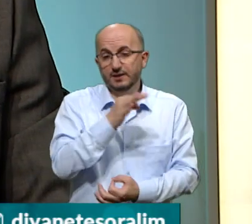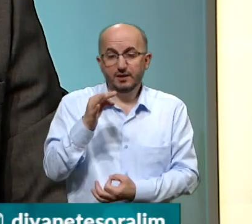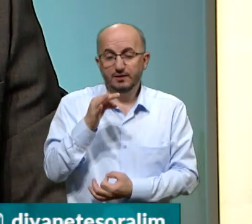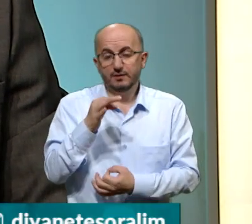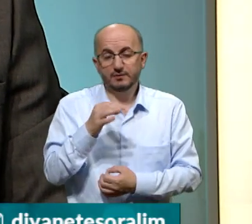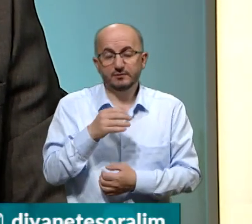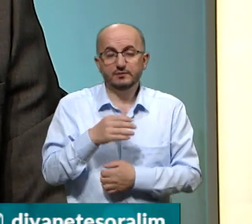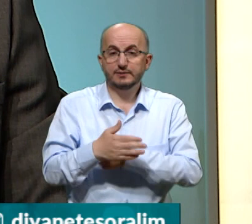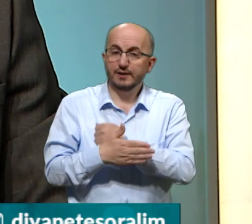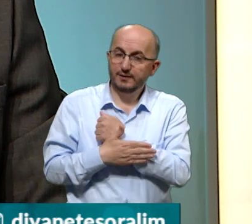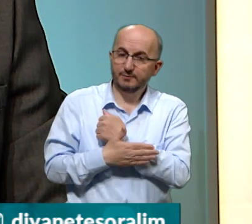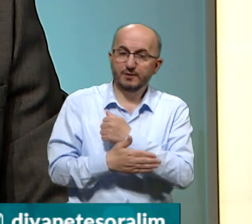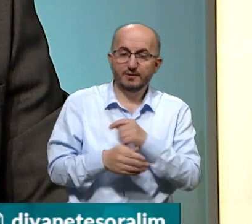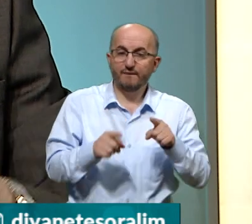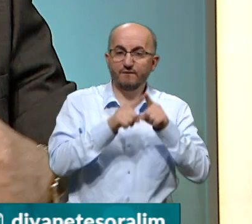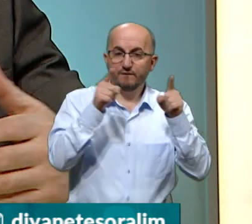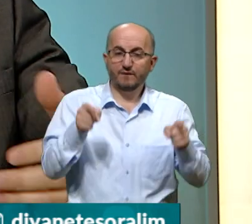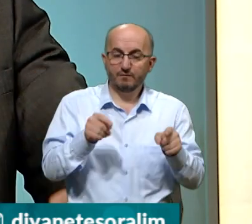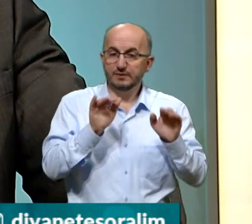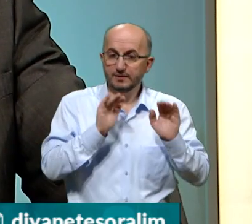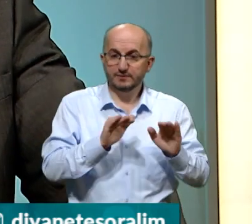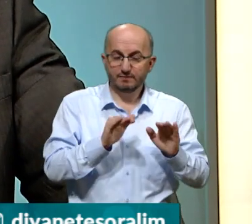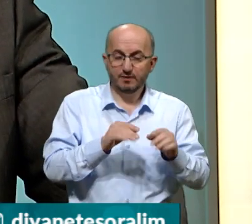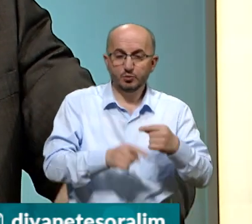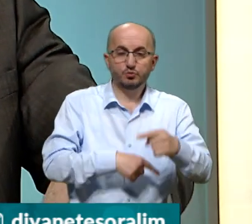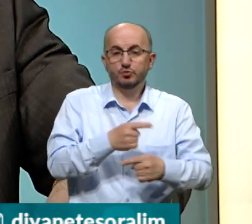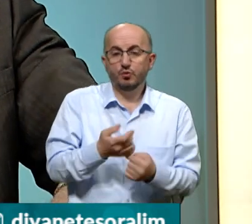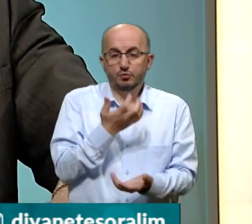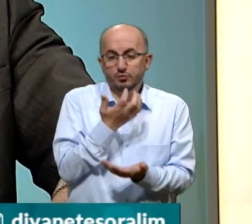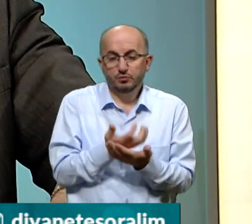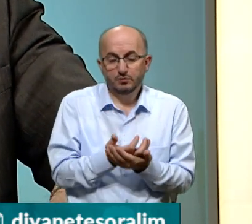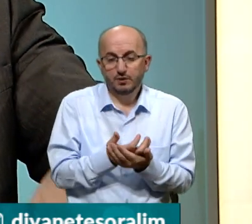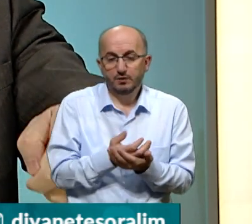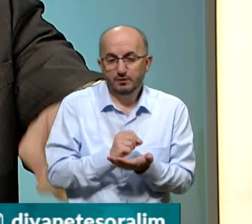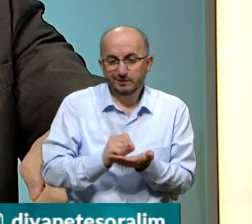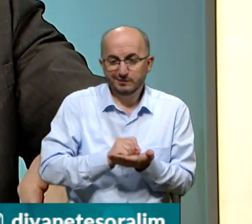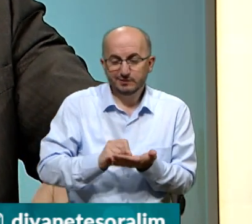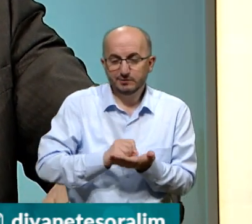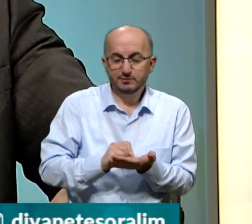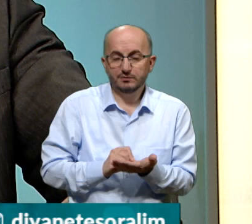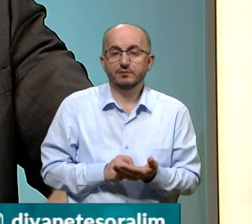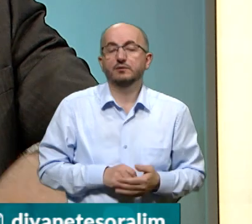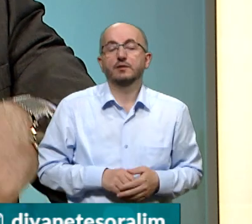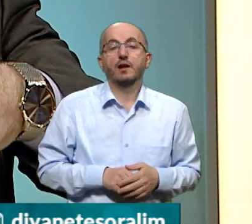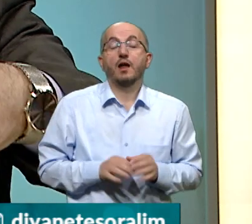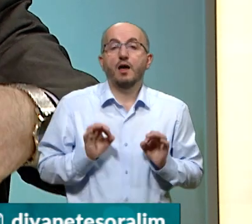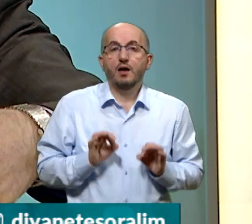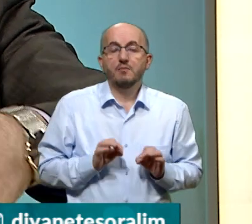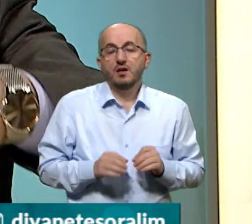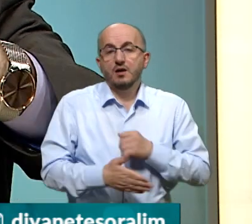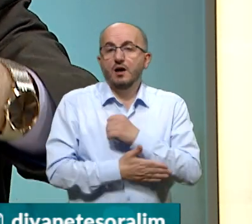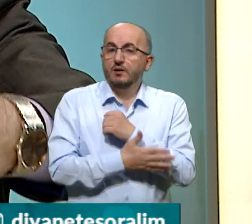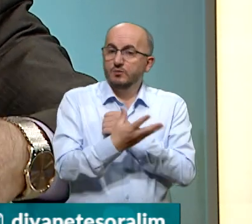elçileri olarak bu insanlara bakar ve onların hem soy kütüklerini tespit edilir hem değerlerine soy kütüğünü hem de